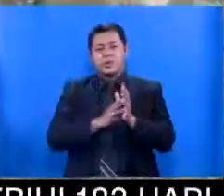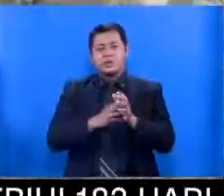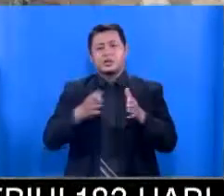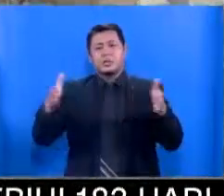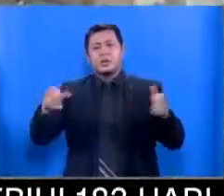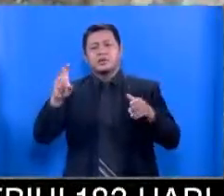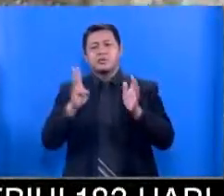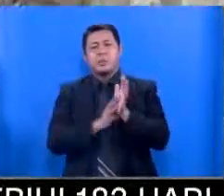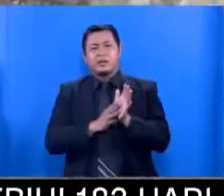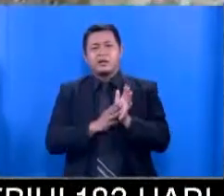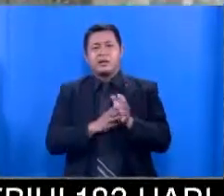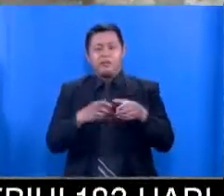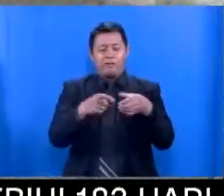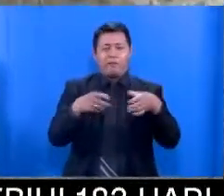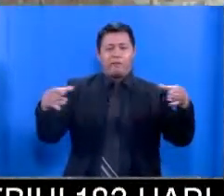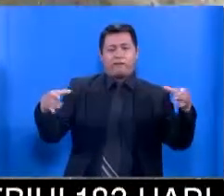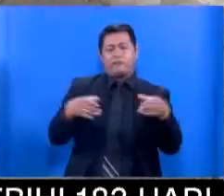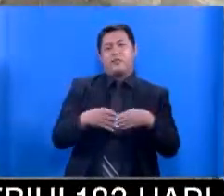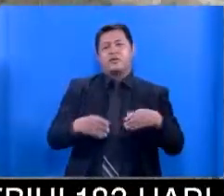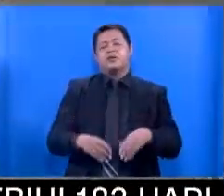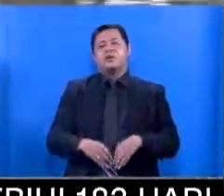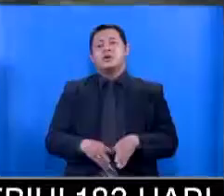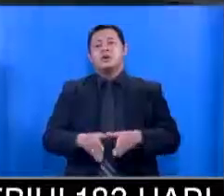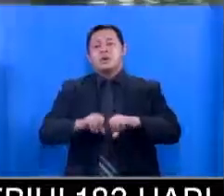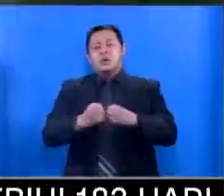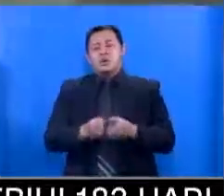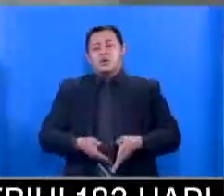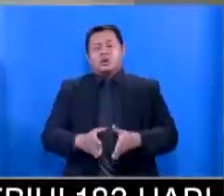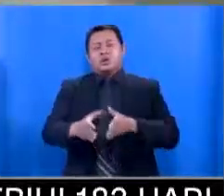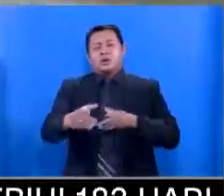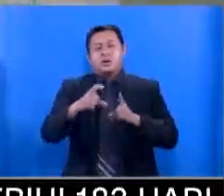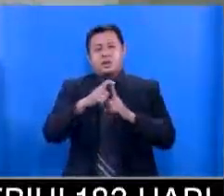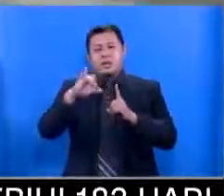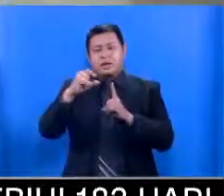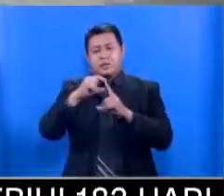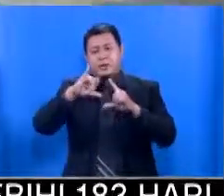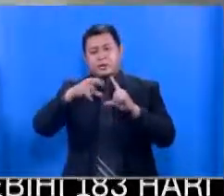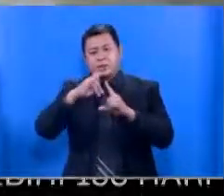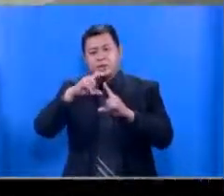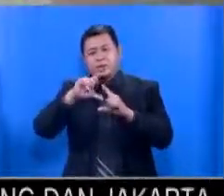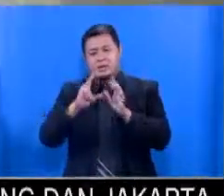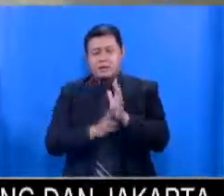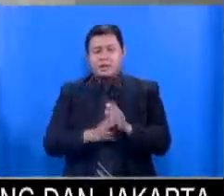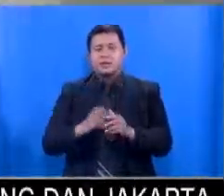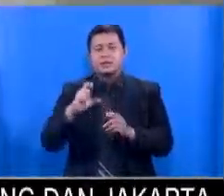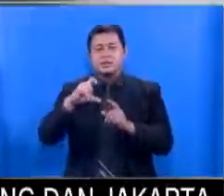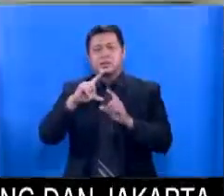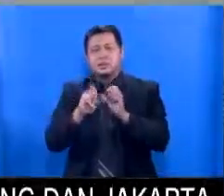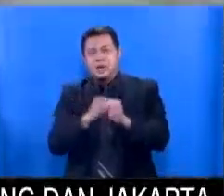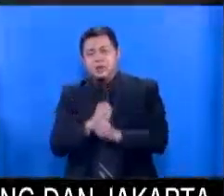hampir 1 meter. Kondisi jalan yang rusak ini ditemukan di sepanjang jalan DI Panjaitan dari Cawang menuju